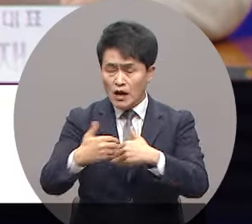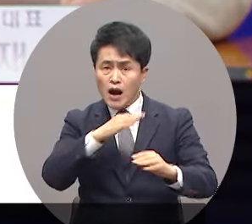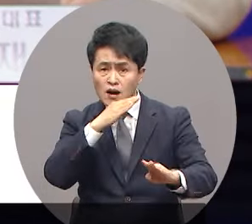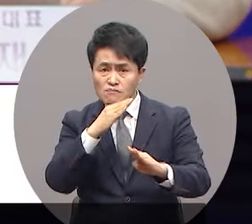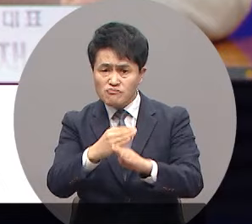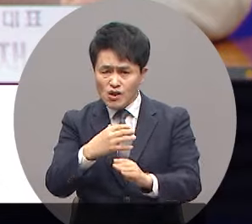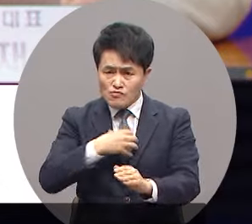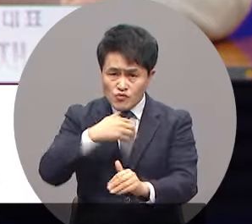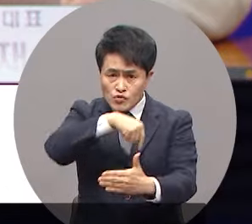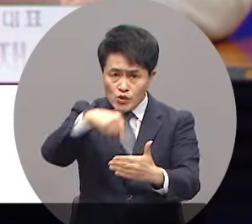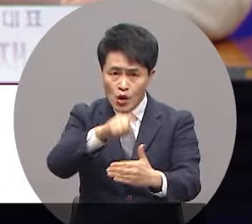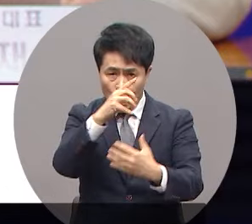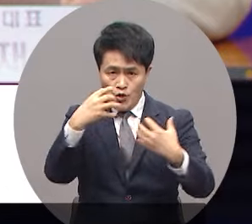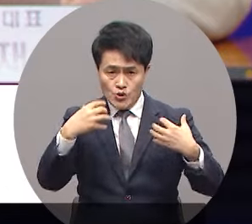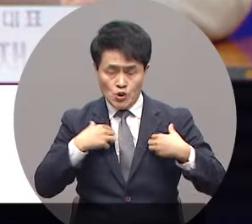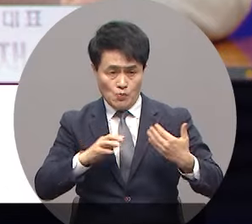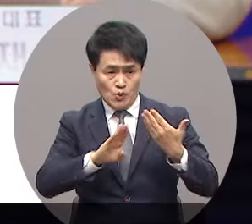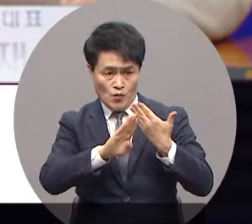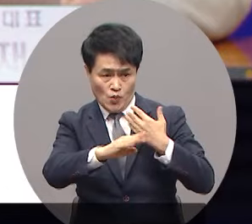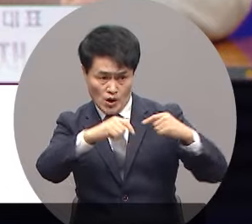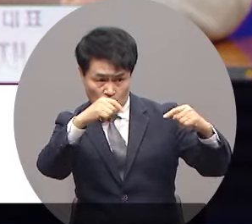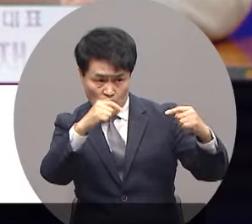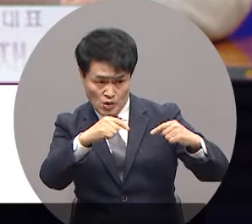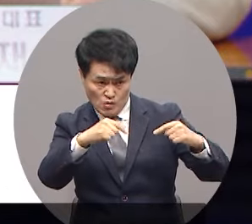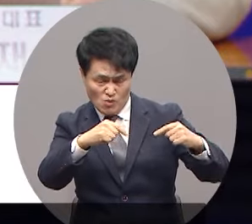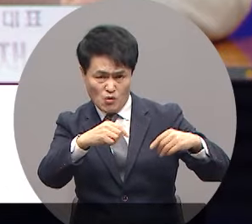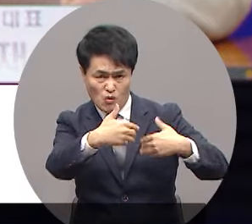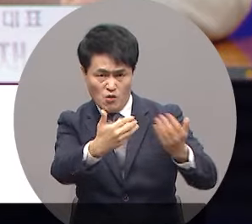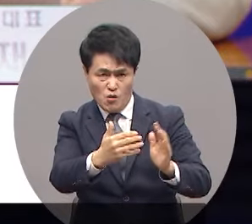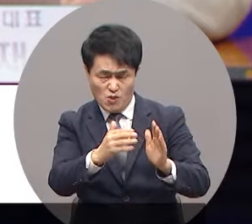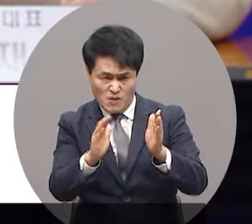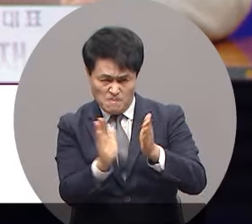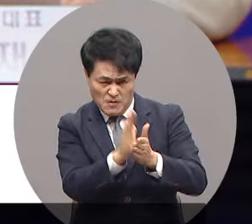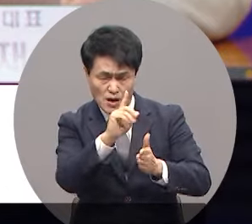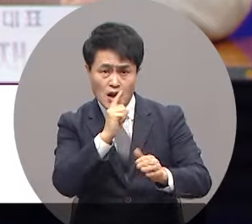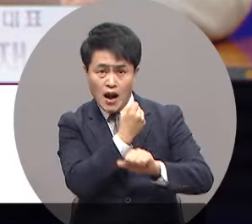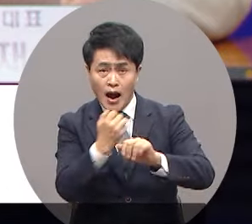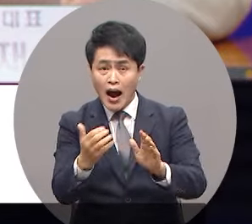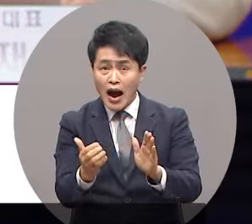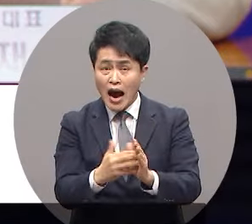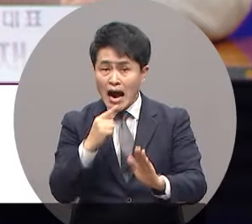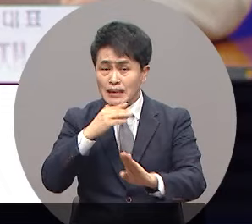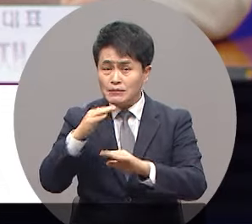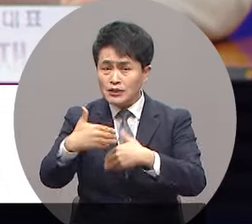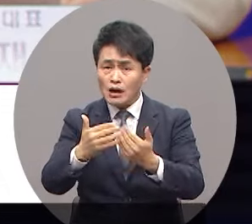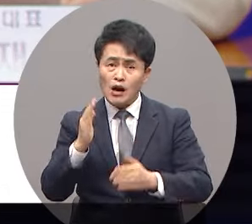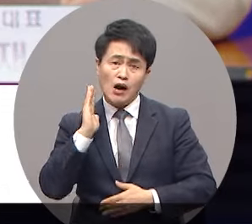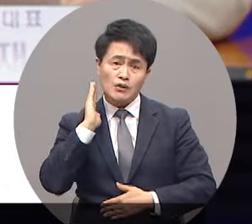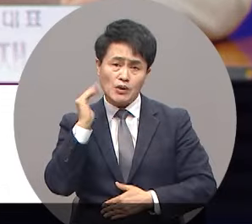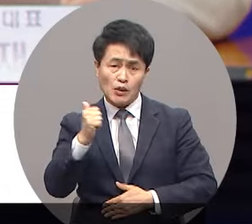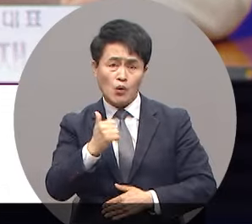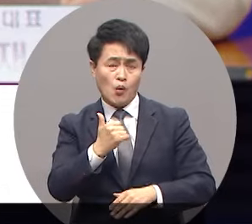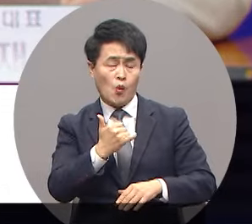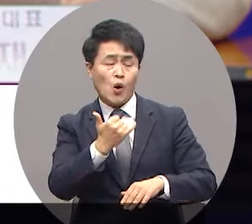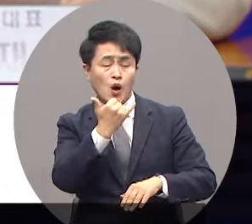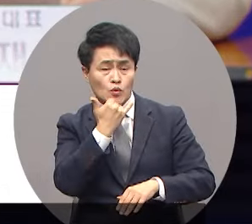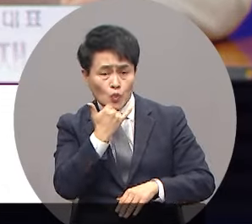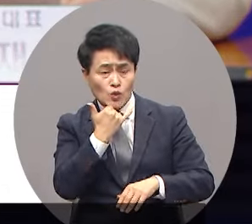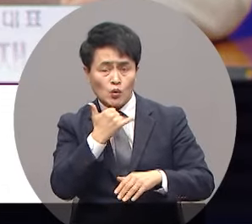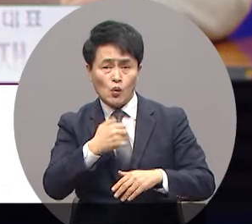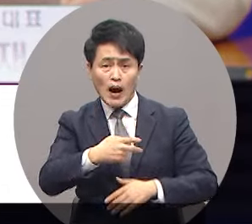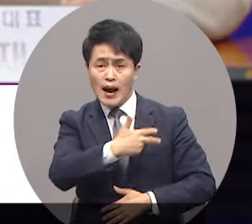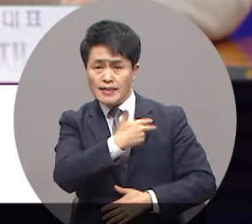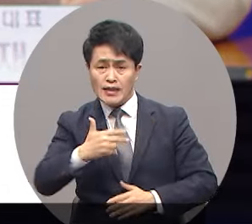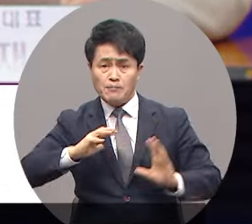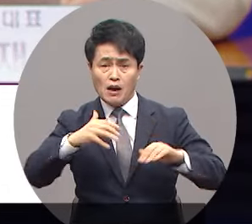북핵의 위협 속에서 정부의 외교력이 빛을 발했다고 한 반면, 민주당은 대통령의 독일과 덴마크 순방 취소에